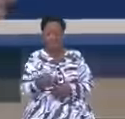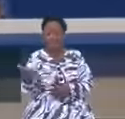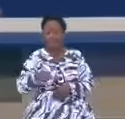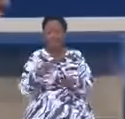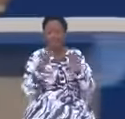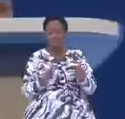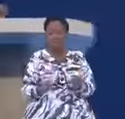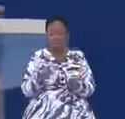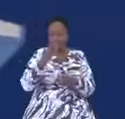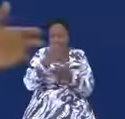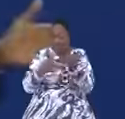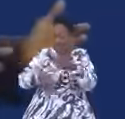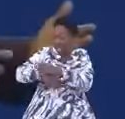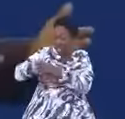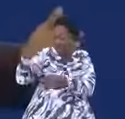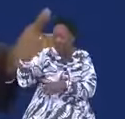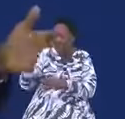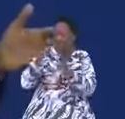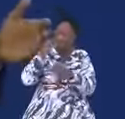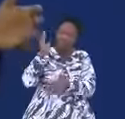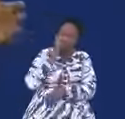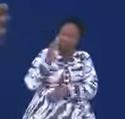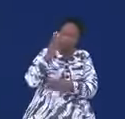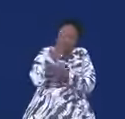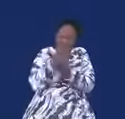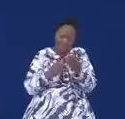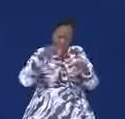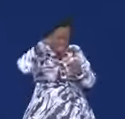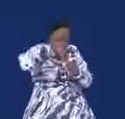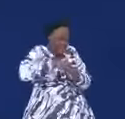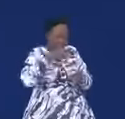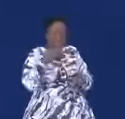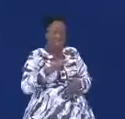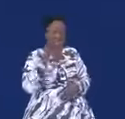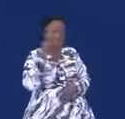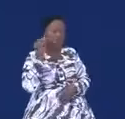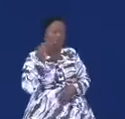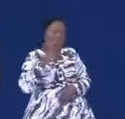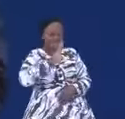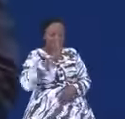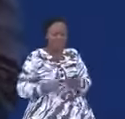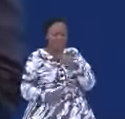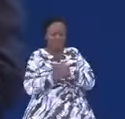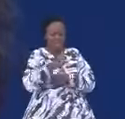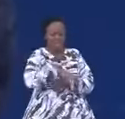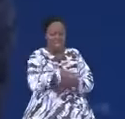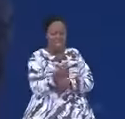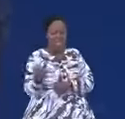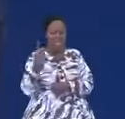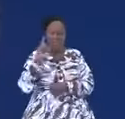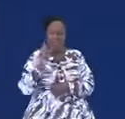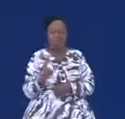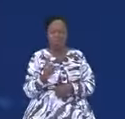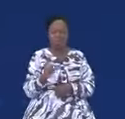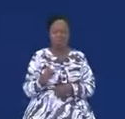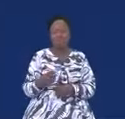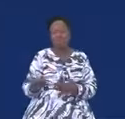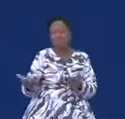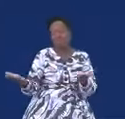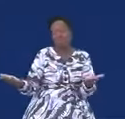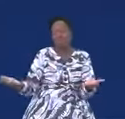quelqu'un dans la maison dans le foyer il n'a pas rejeté le temps où ce que j'en dis là haut